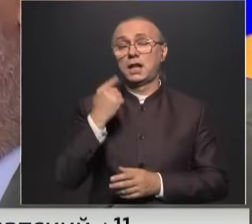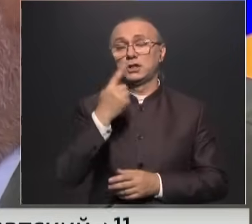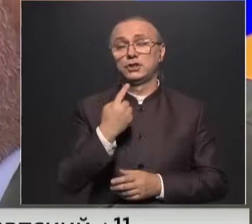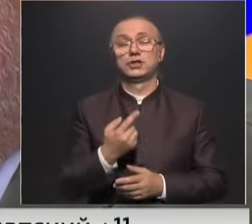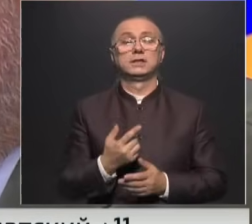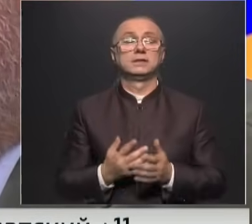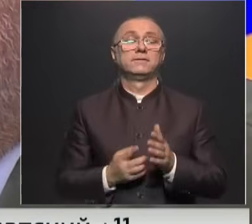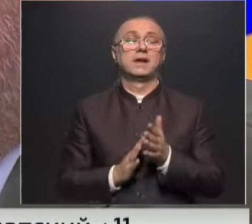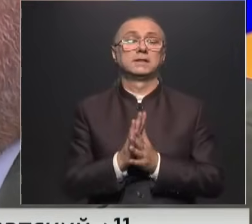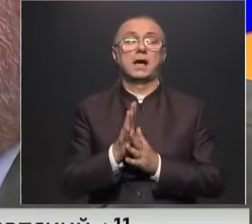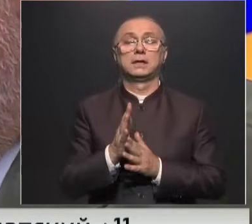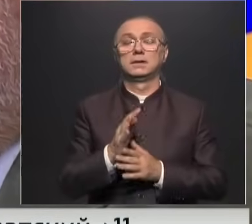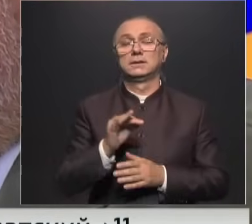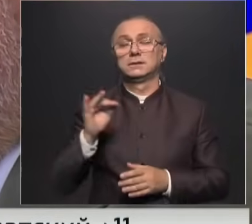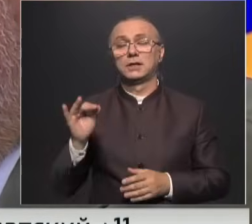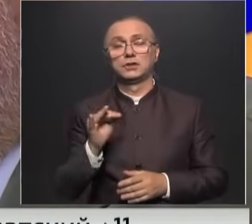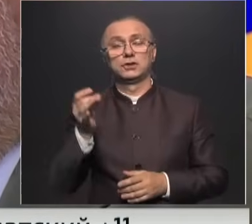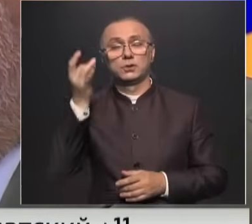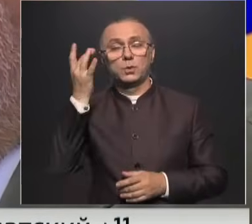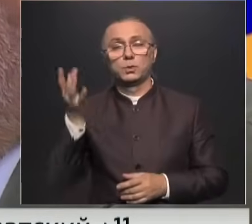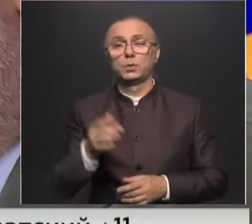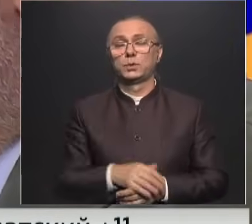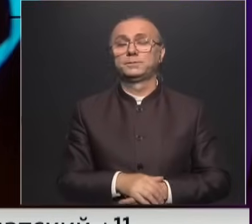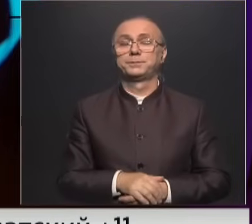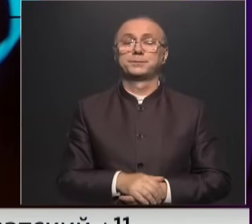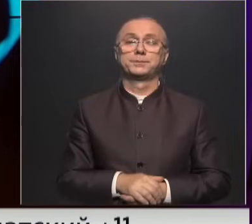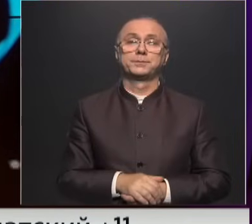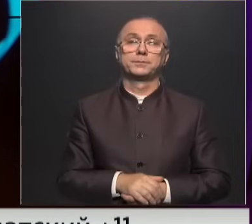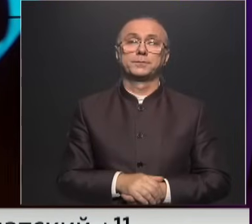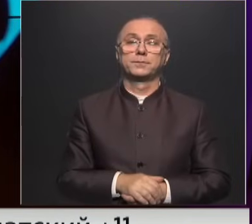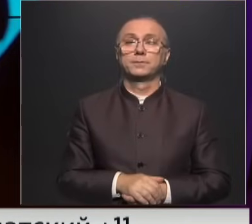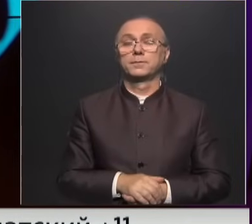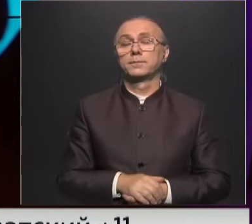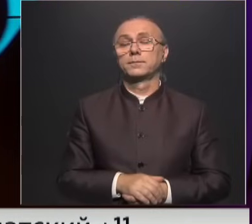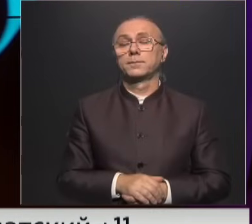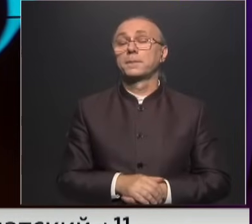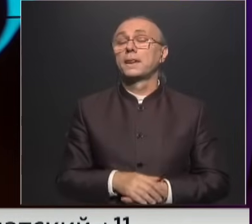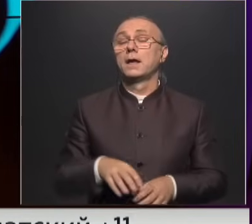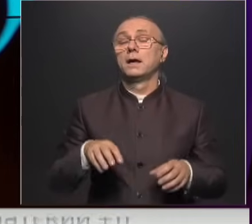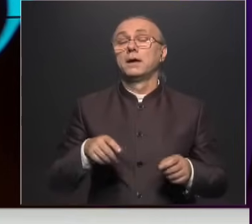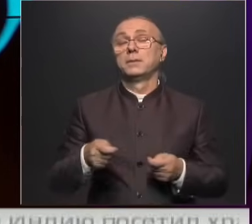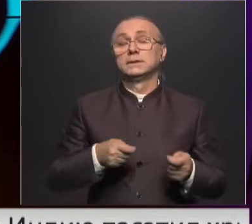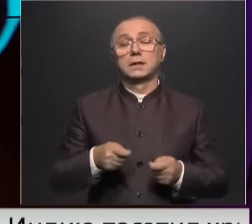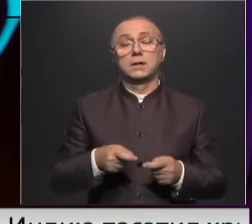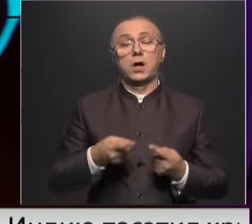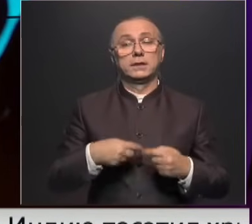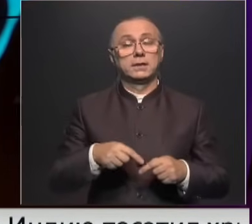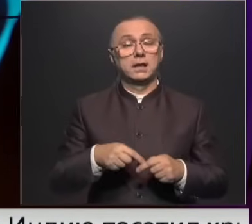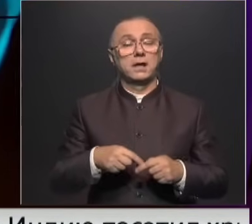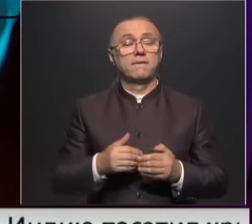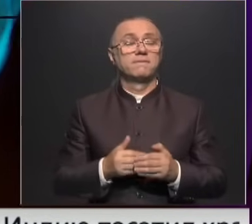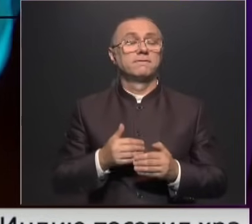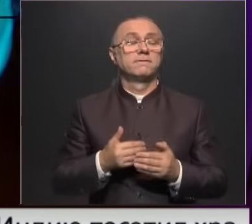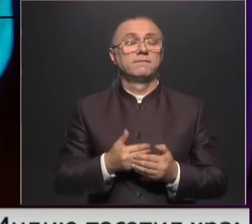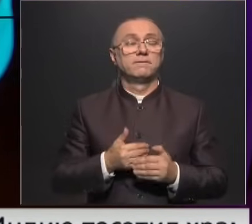и культура. Поэтому более важных вопросов не существует. Председатель отдела внешних церковных связей митрополит